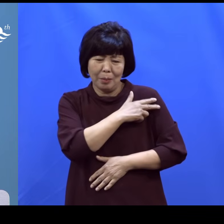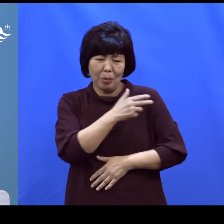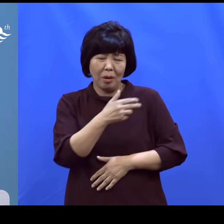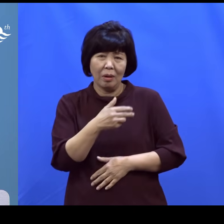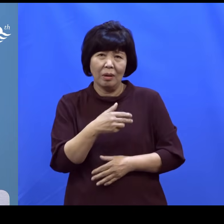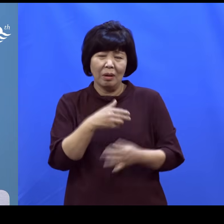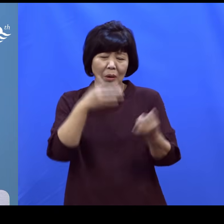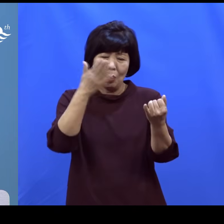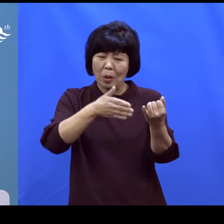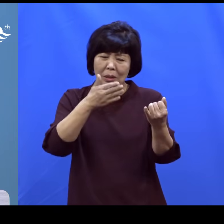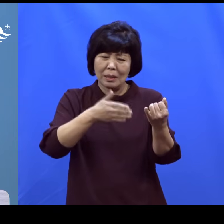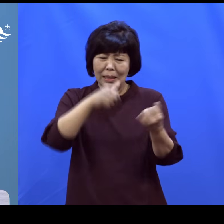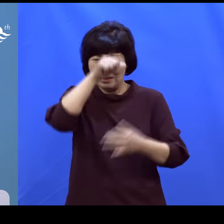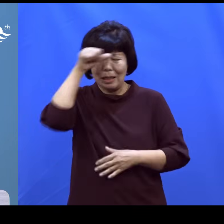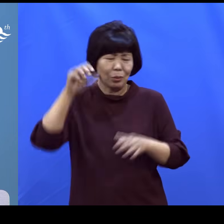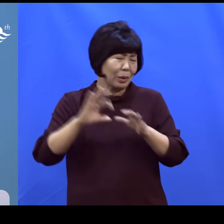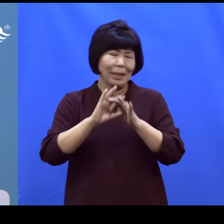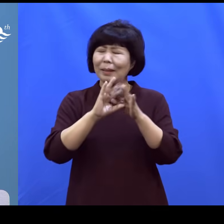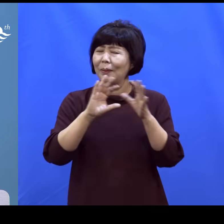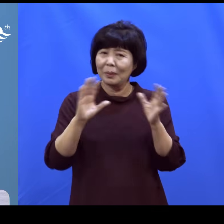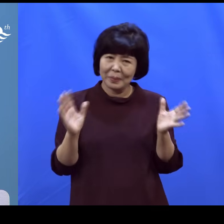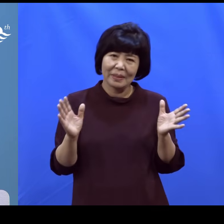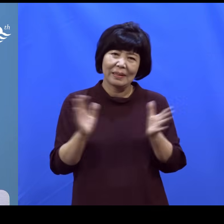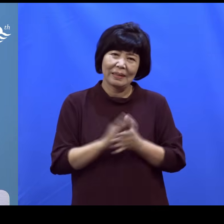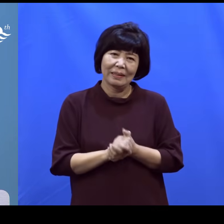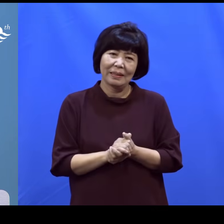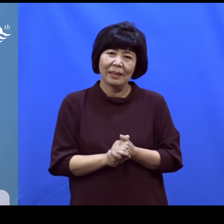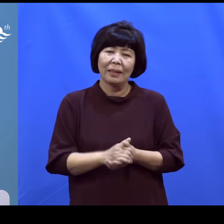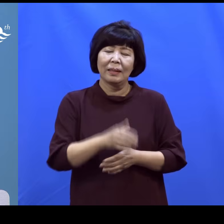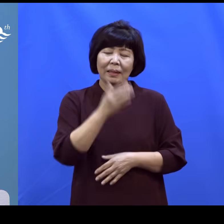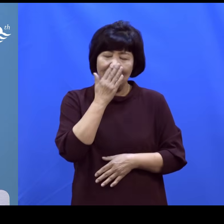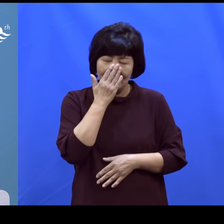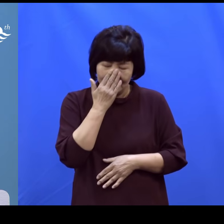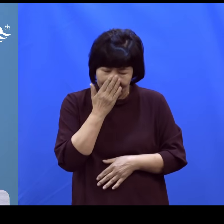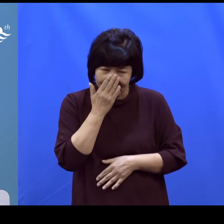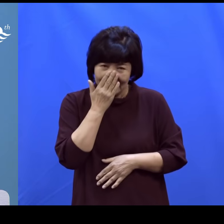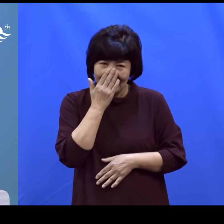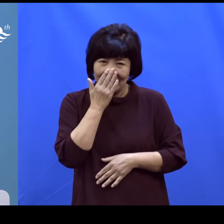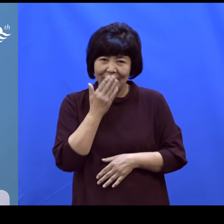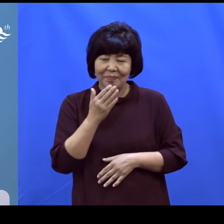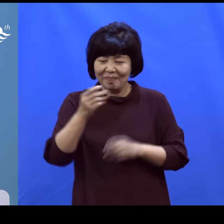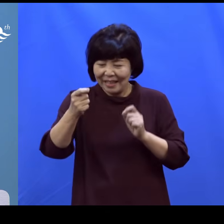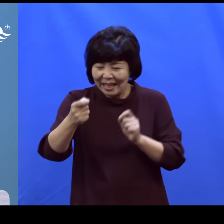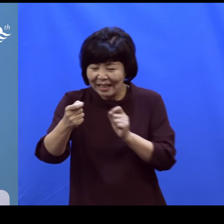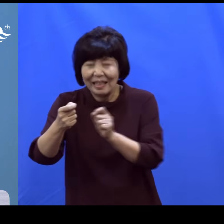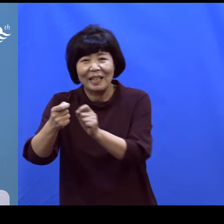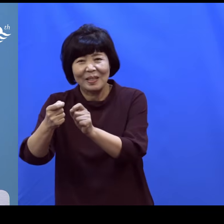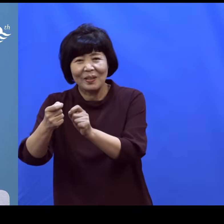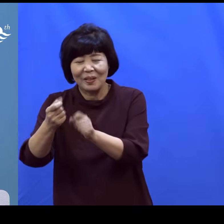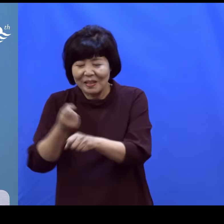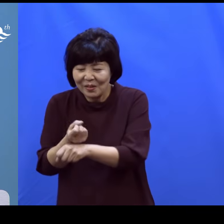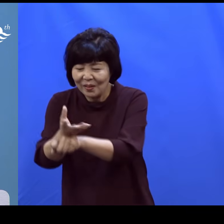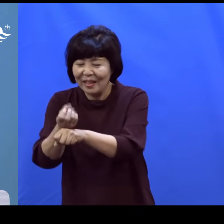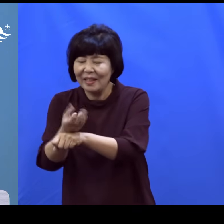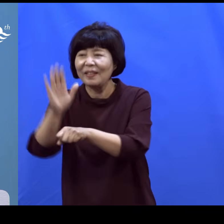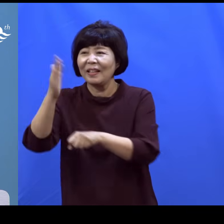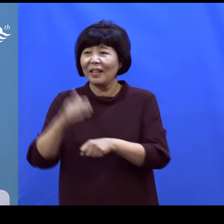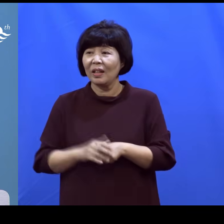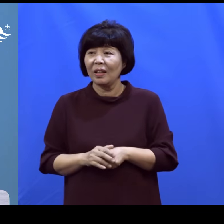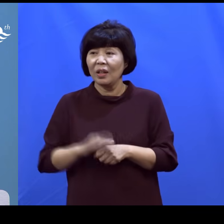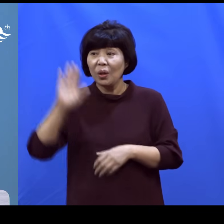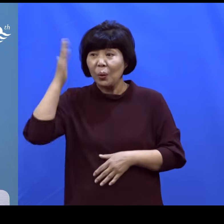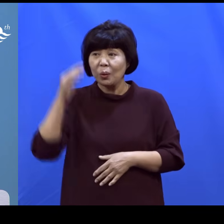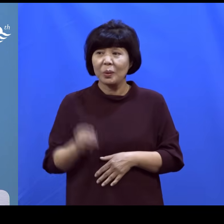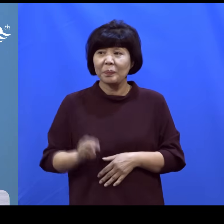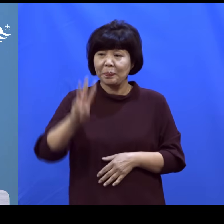아니라 그와 같이 내려가서 그와 함께 해줘요. 여러분, 요즘 MZ세대들이 굉장히